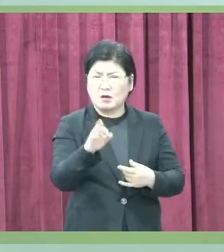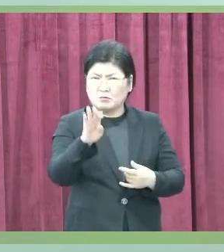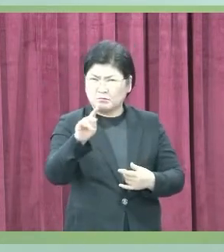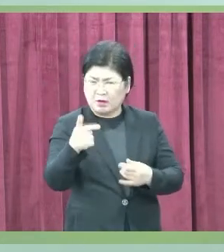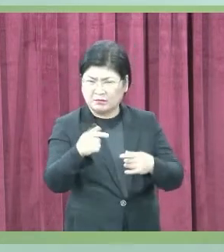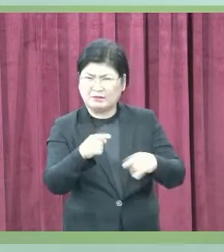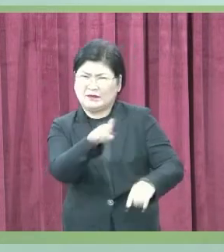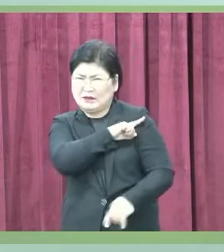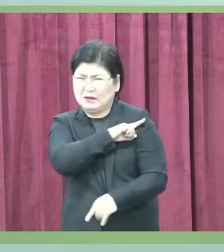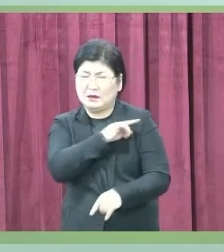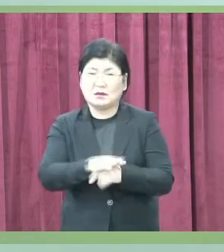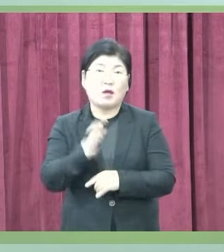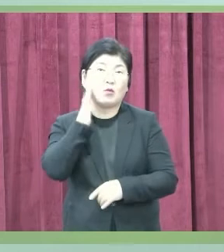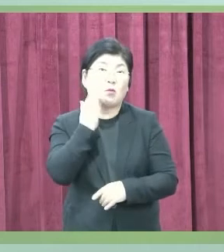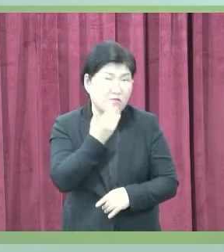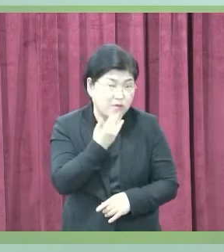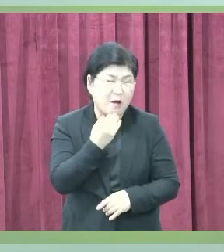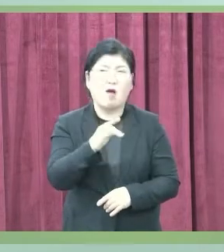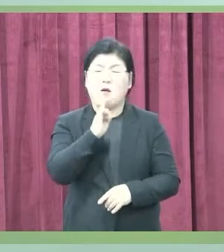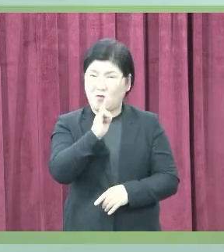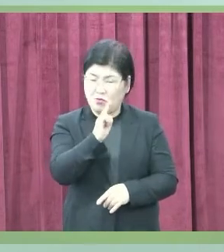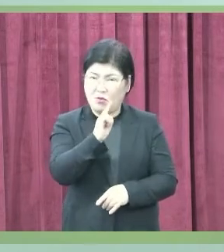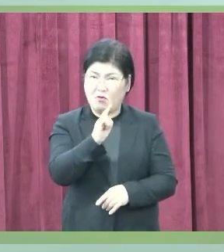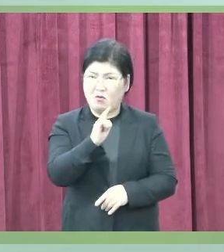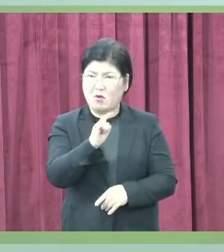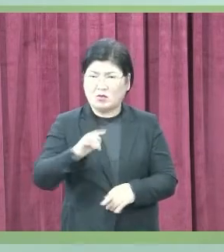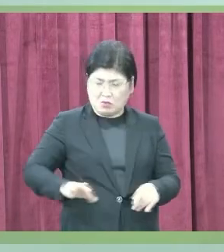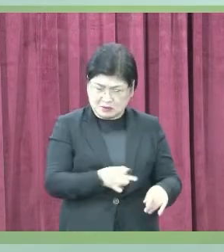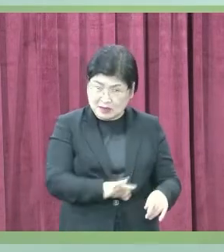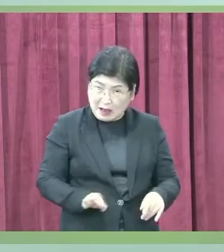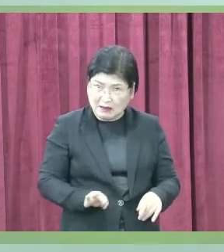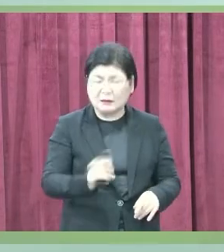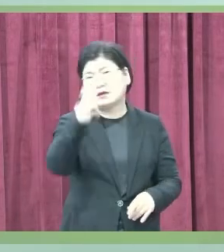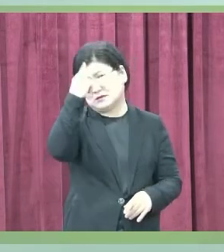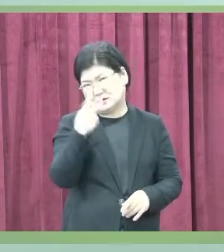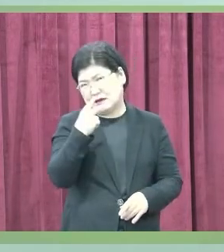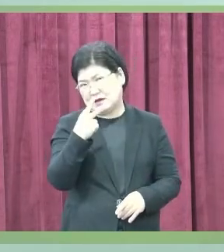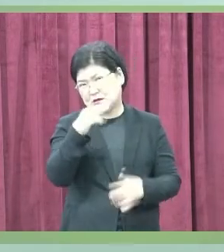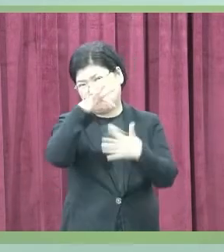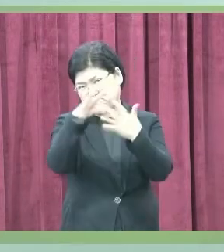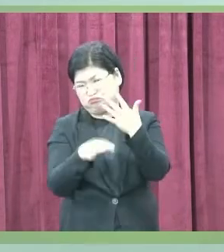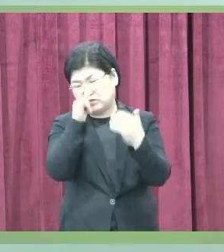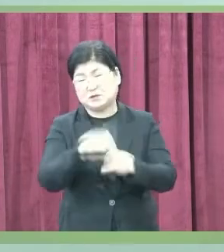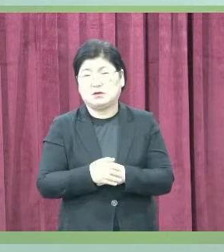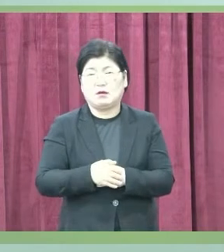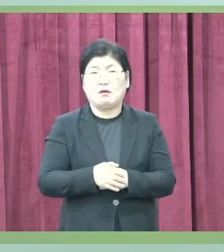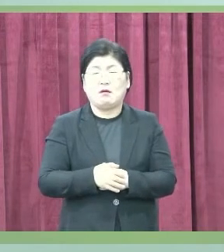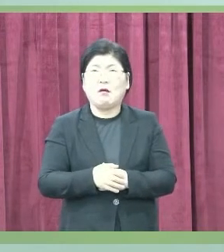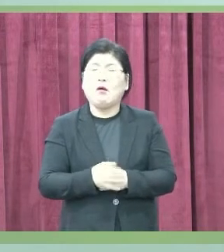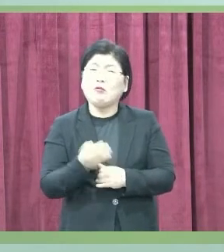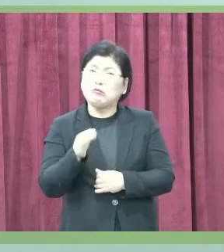그 다음에 청각, 언어, 장류요로, 시각이에요. 근데 이제 여기서 궁금하신 게,